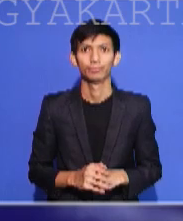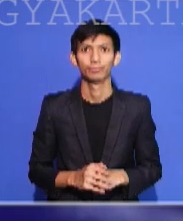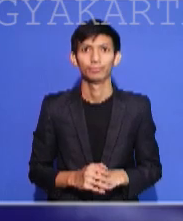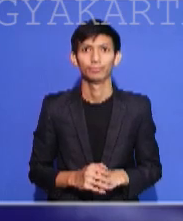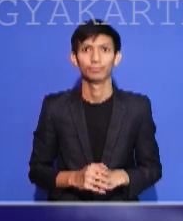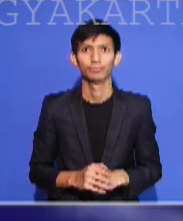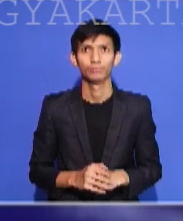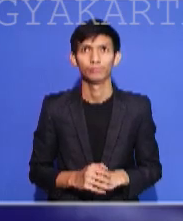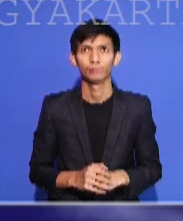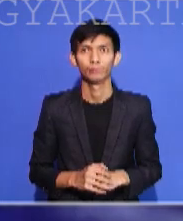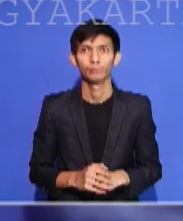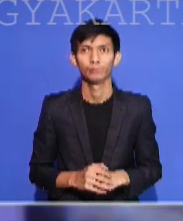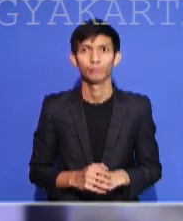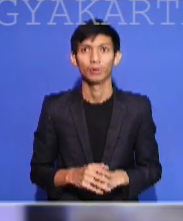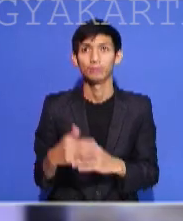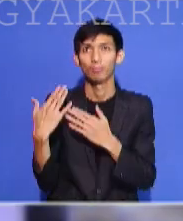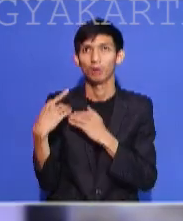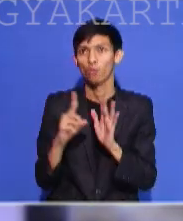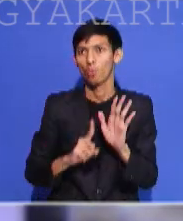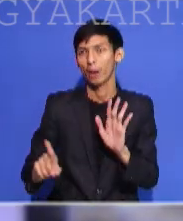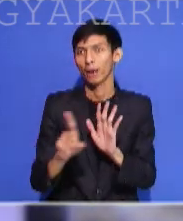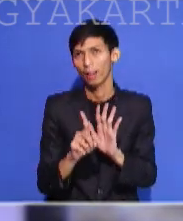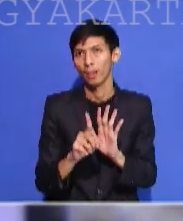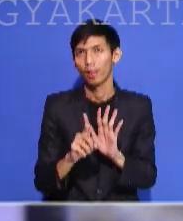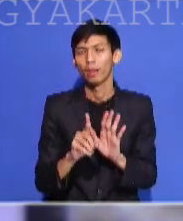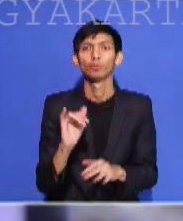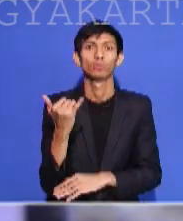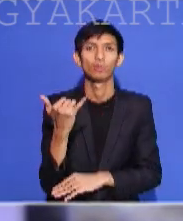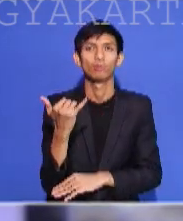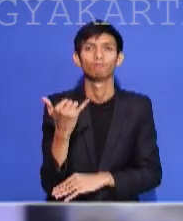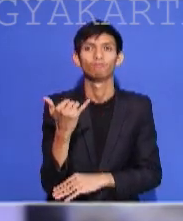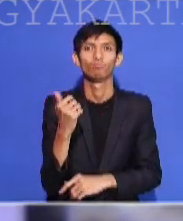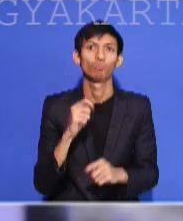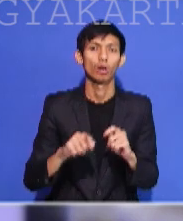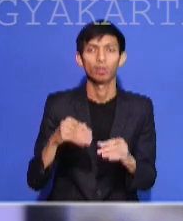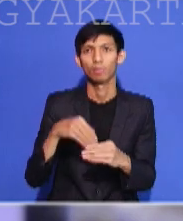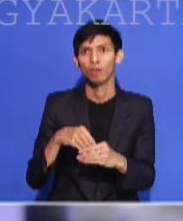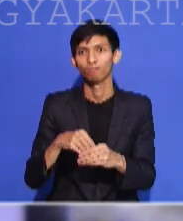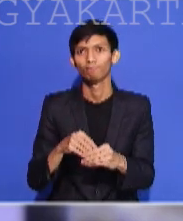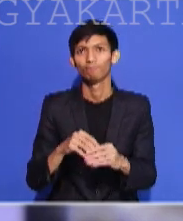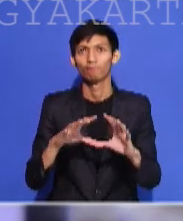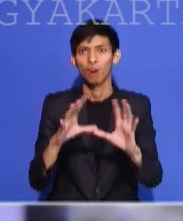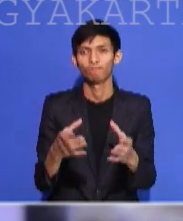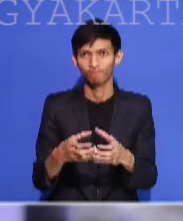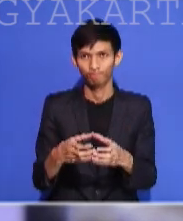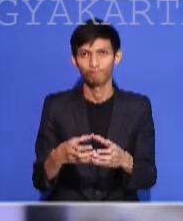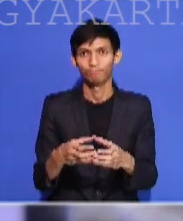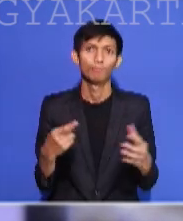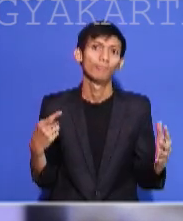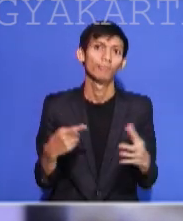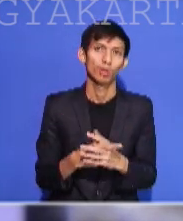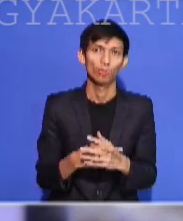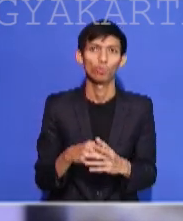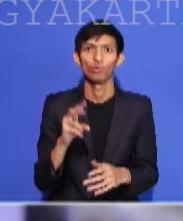pejabat Walikota Yogyakarta bersama KPU dan Bawaslu kota Yogyakarta melepas distribusi logistik Pilkada serentak